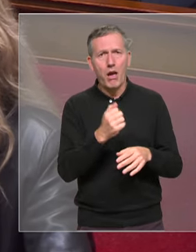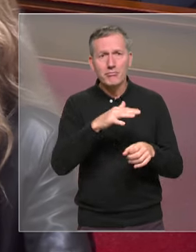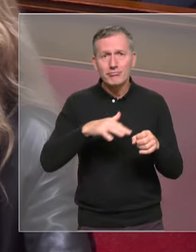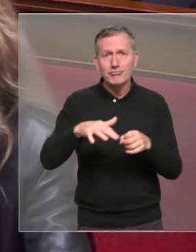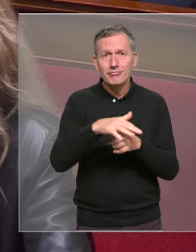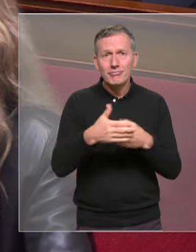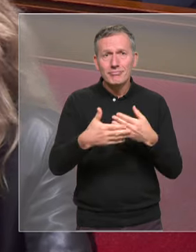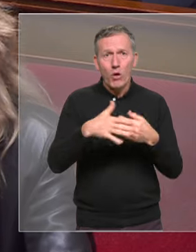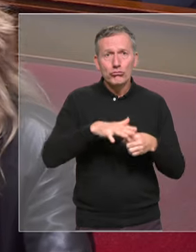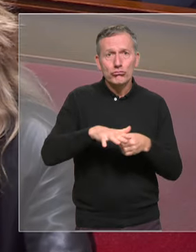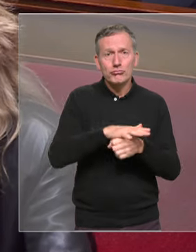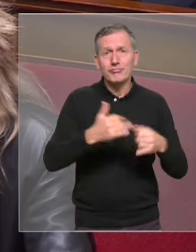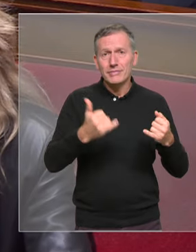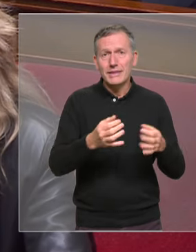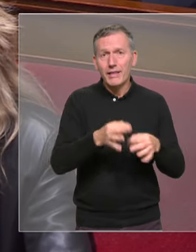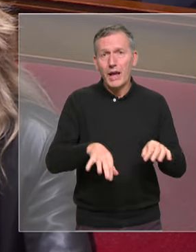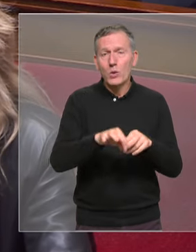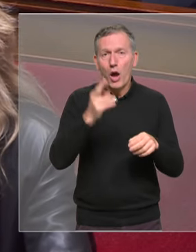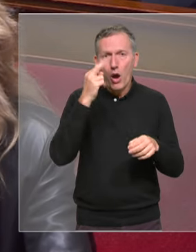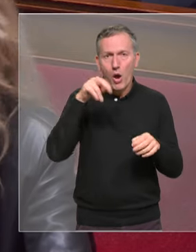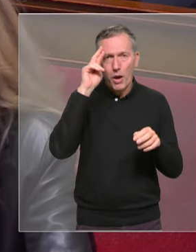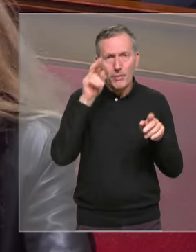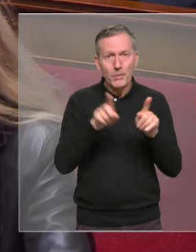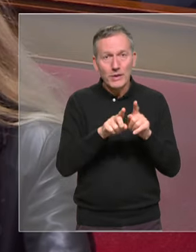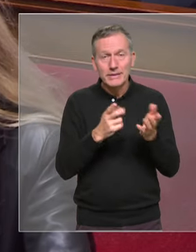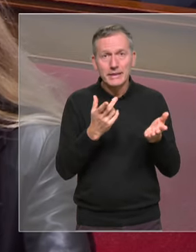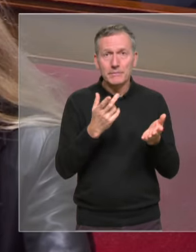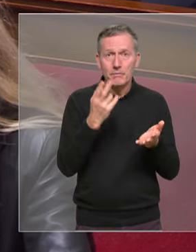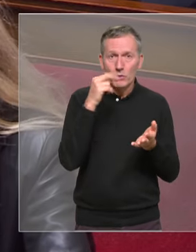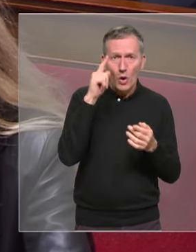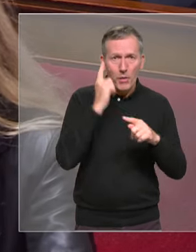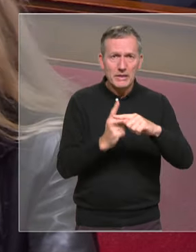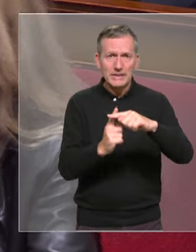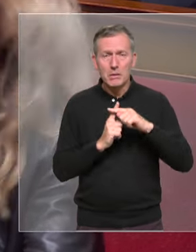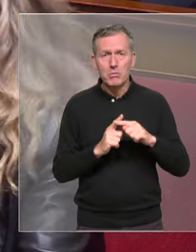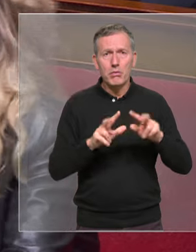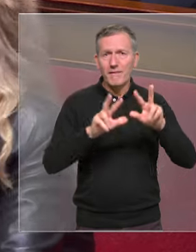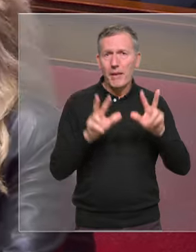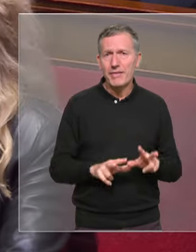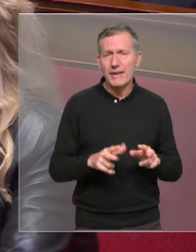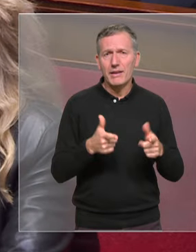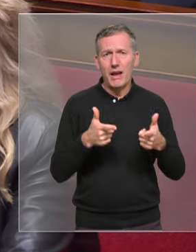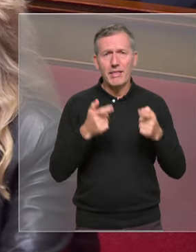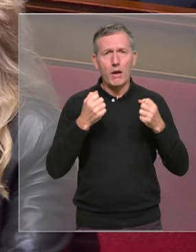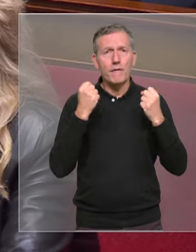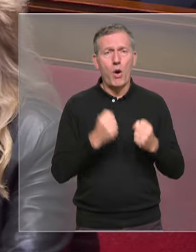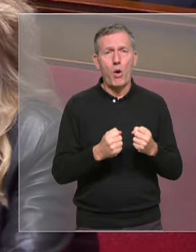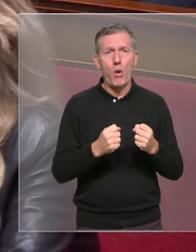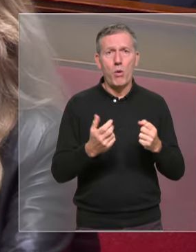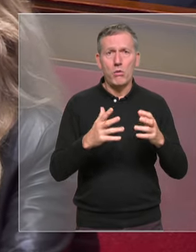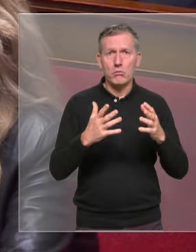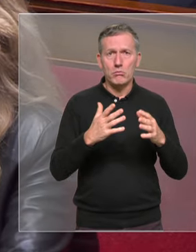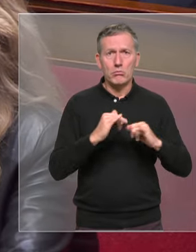territoire européen. L'Europe subit également des attaques cyber et une guerre informationnelle massive. À l'occasion